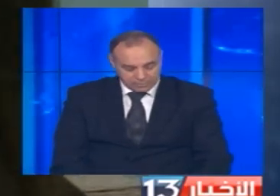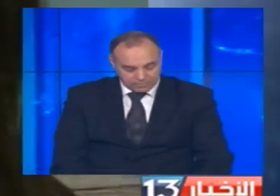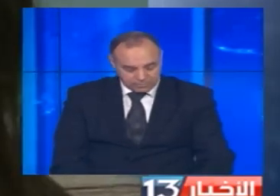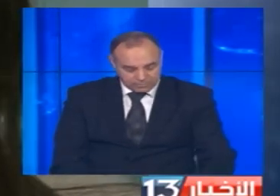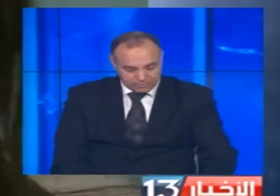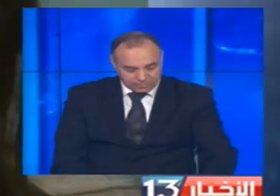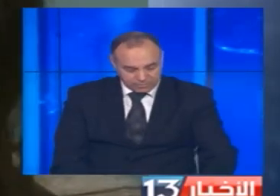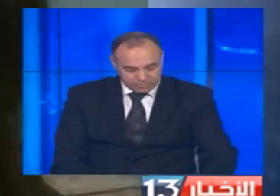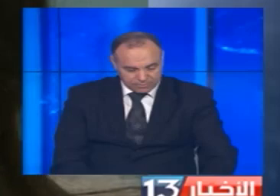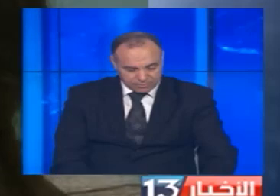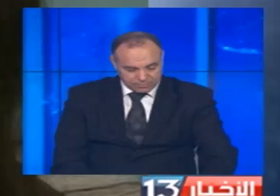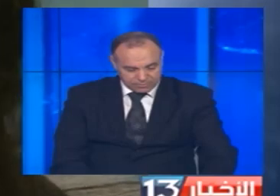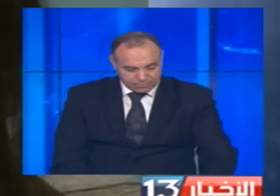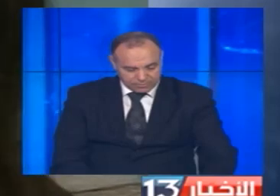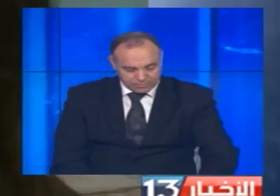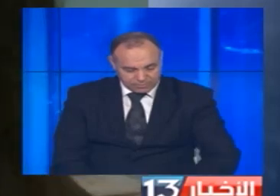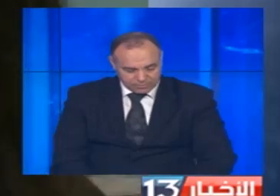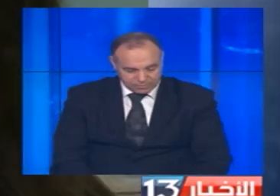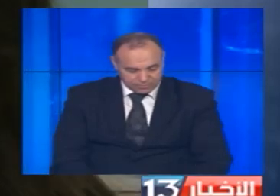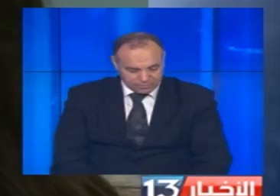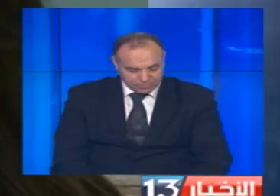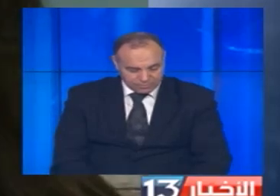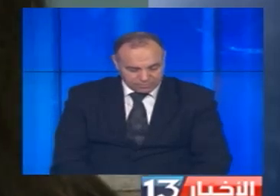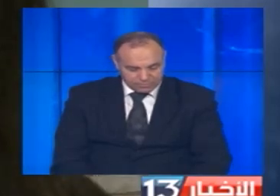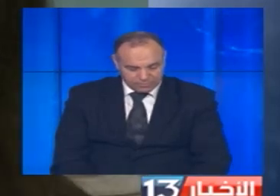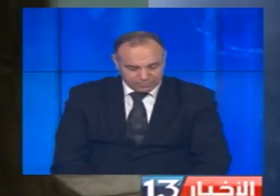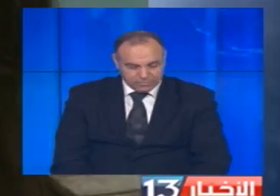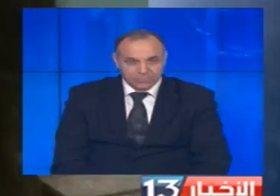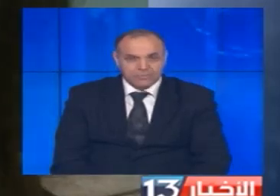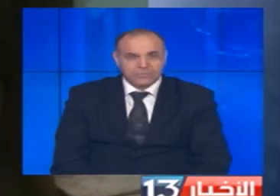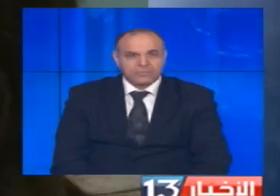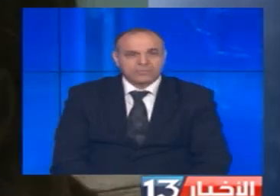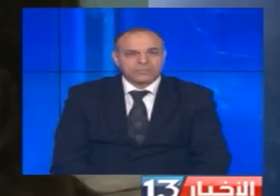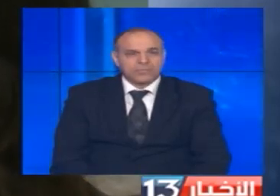قلبي انا قلبي، قلبي